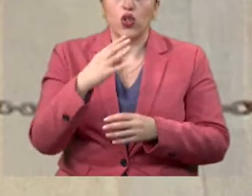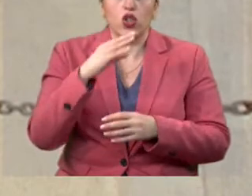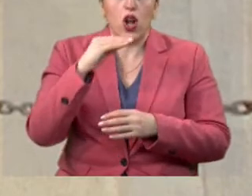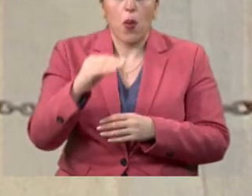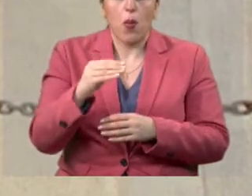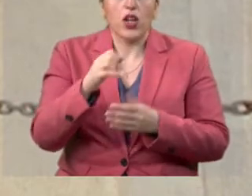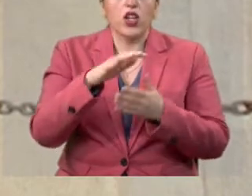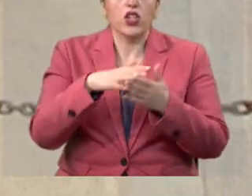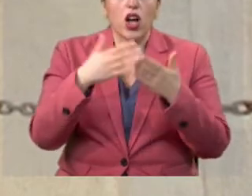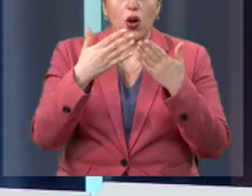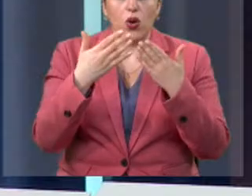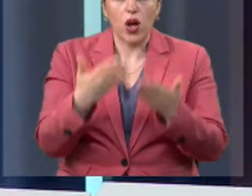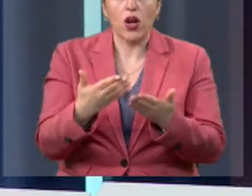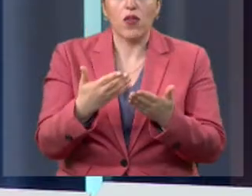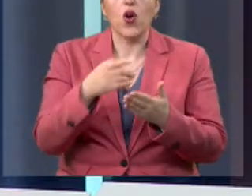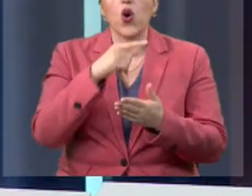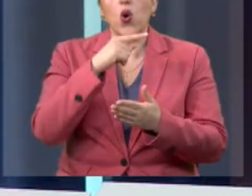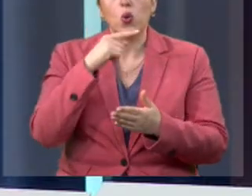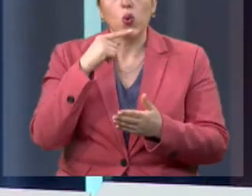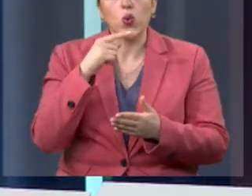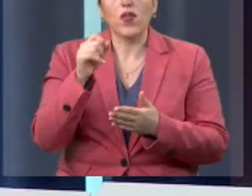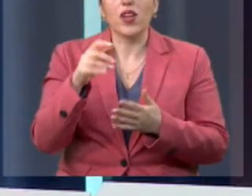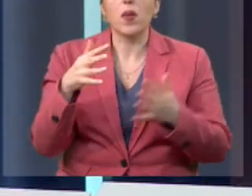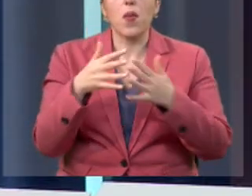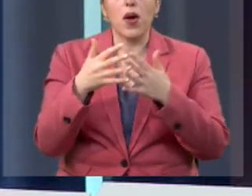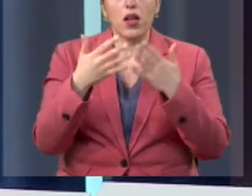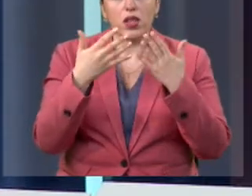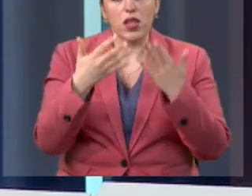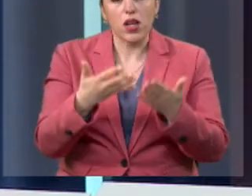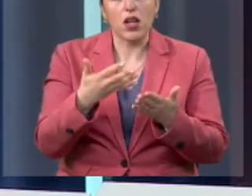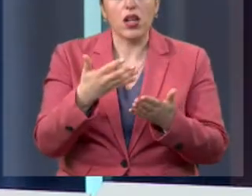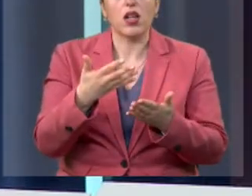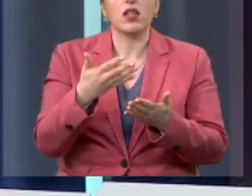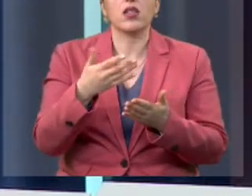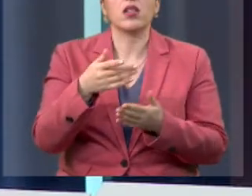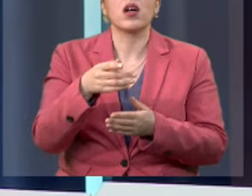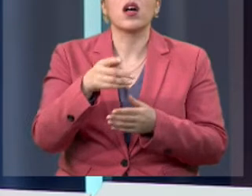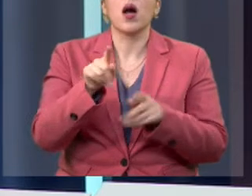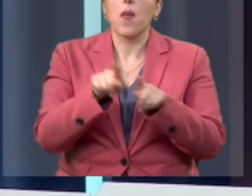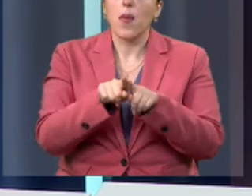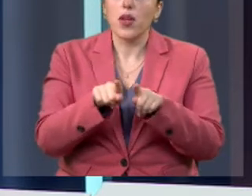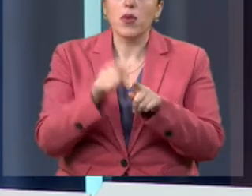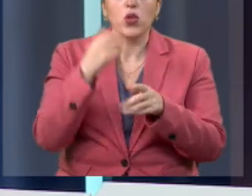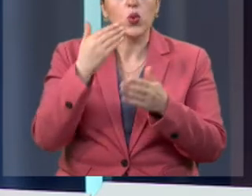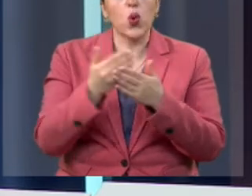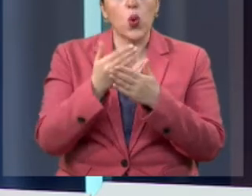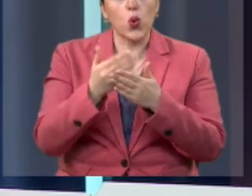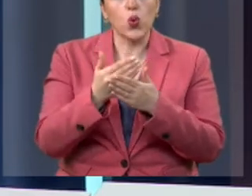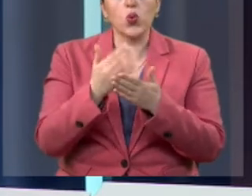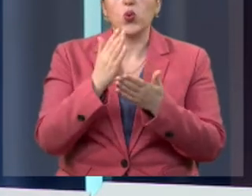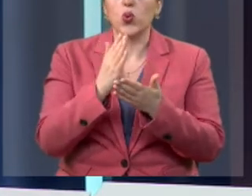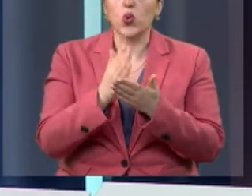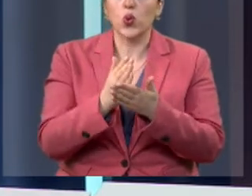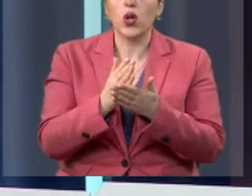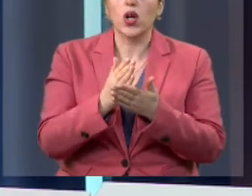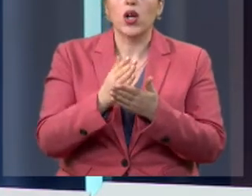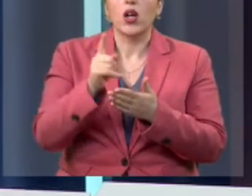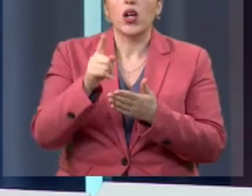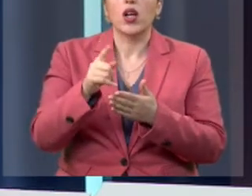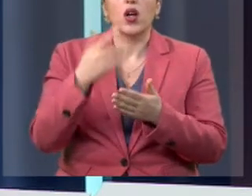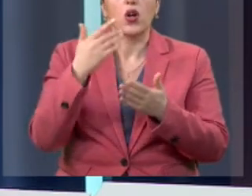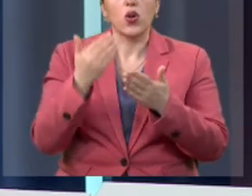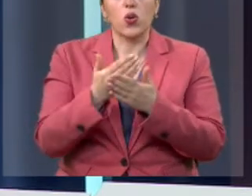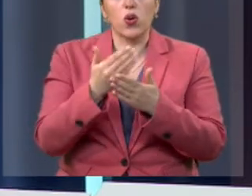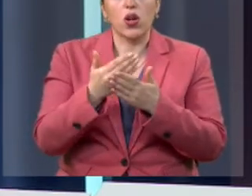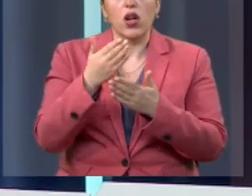շաբաթը շարունակվող ռուսական հարձակումն է Ուկրաինայի վրա, բայց ևս մեկ նորություն, որ այժմ լուրերի